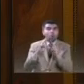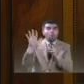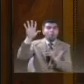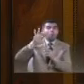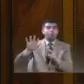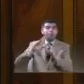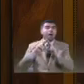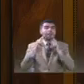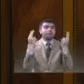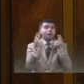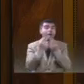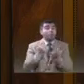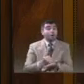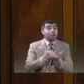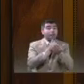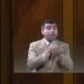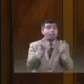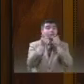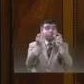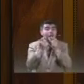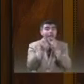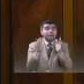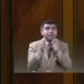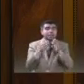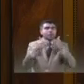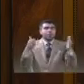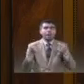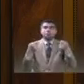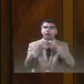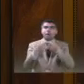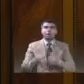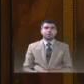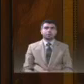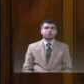ودعم المقاولات الصغرى والمتوسطة.